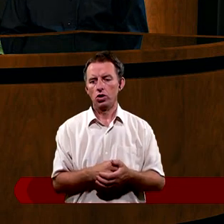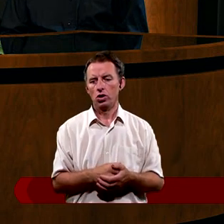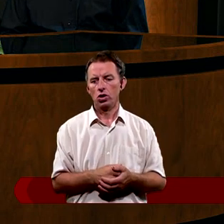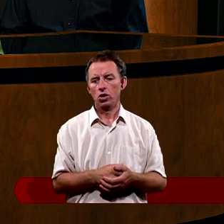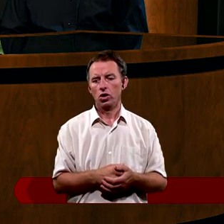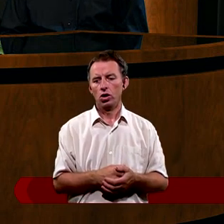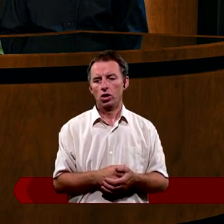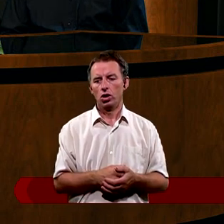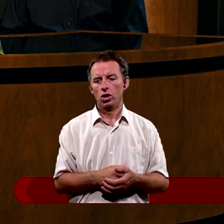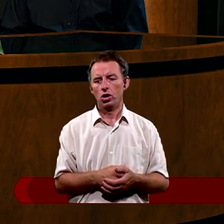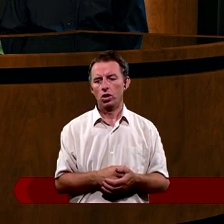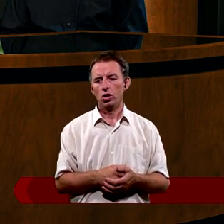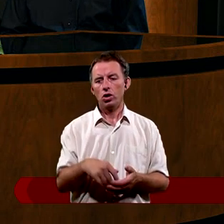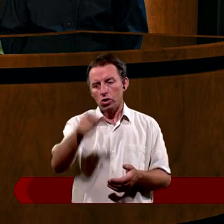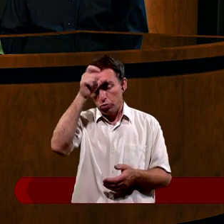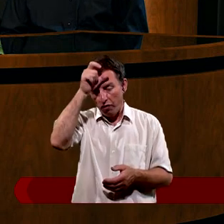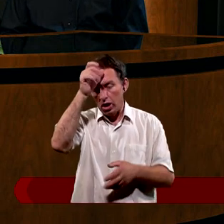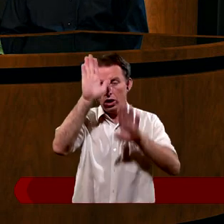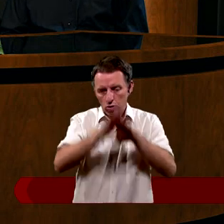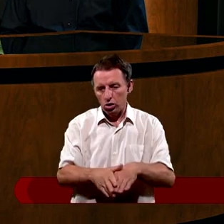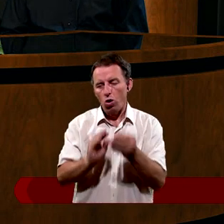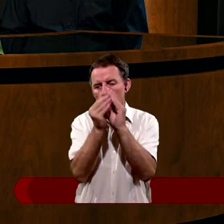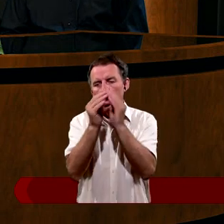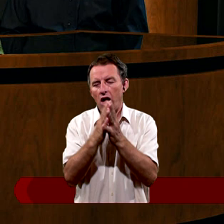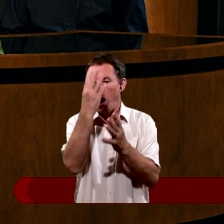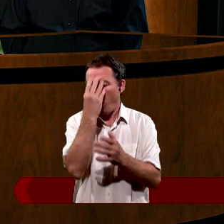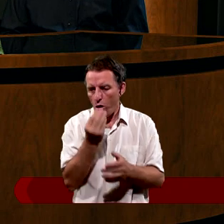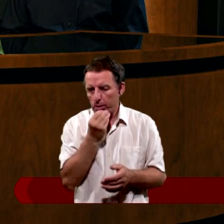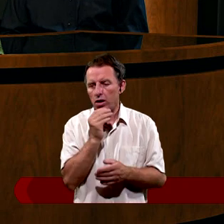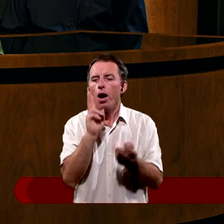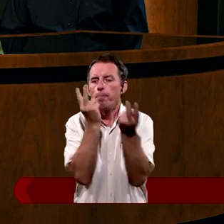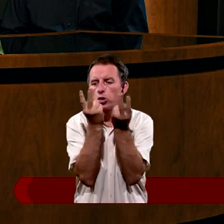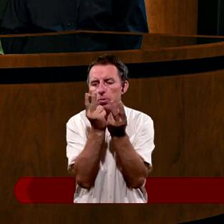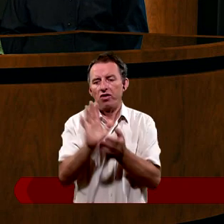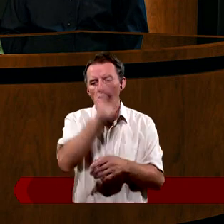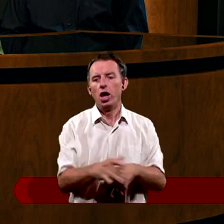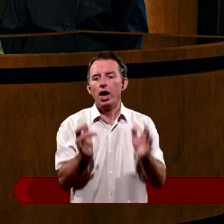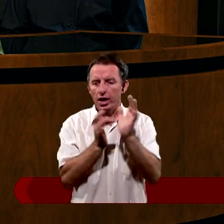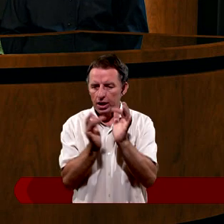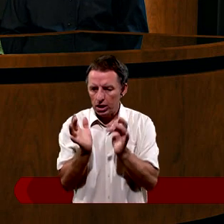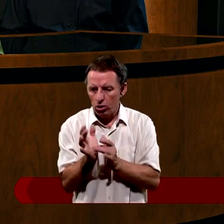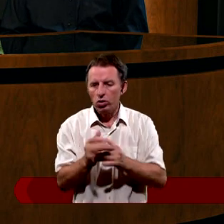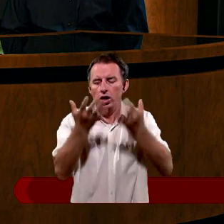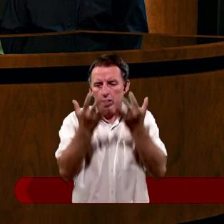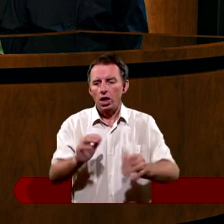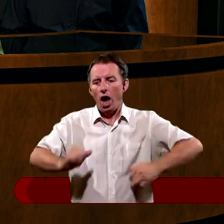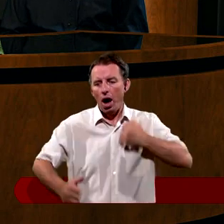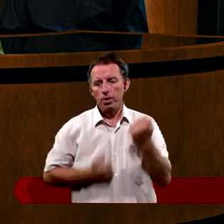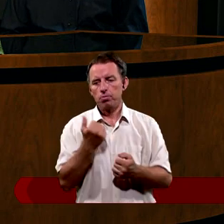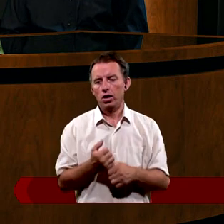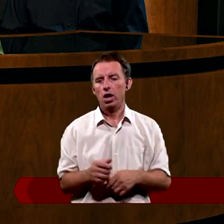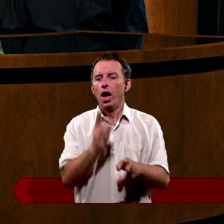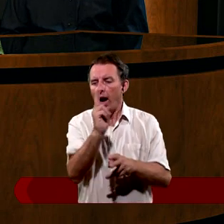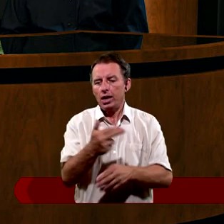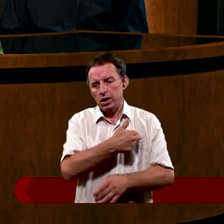Pierwszy człowiek został ukształtowany na obraz podobieństwo Boga. No więc Chrystus chce, żeby